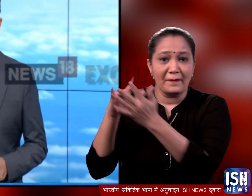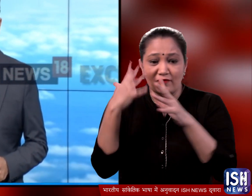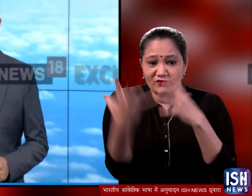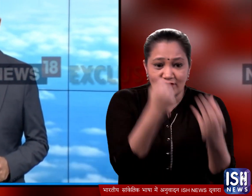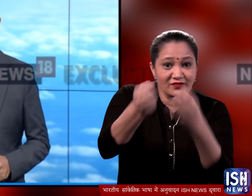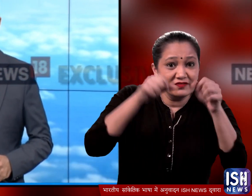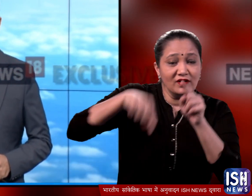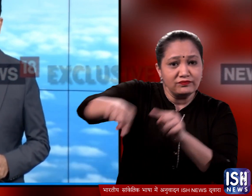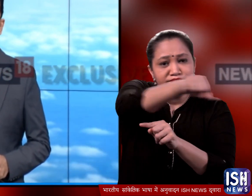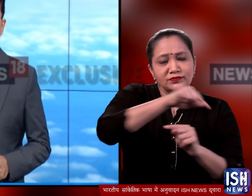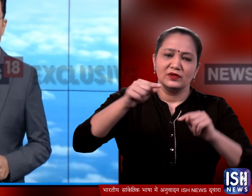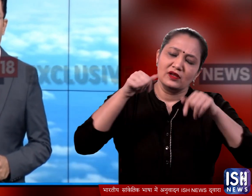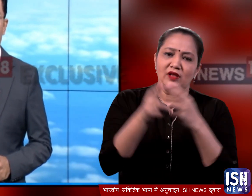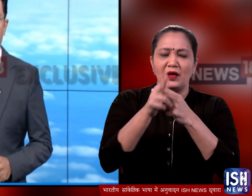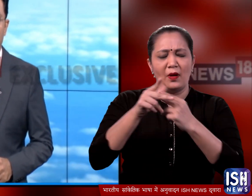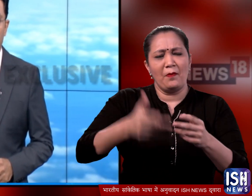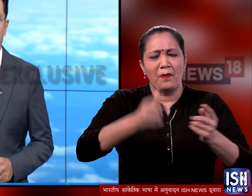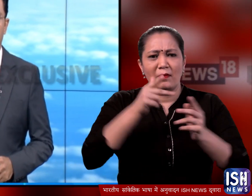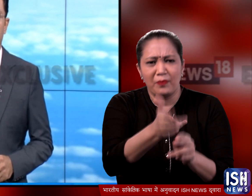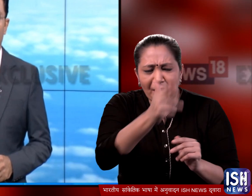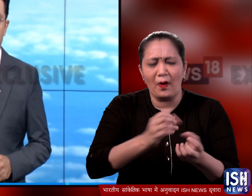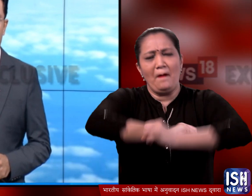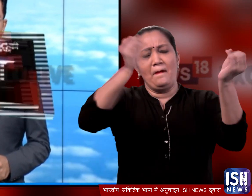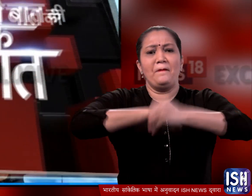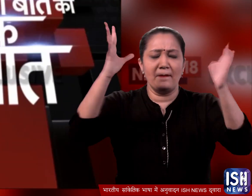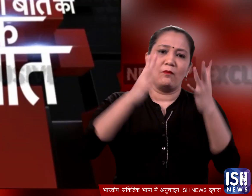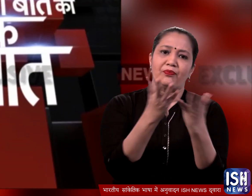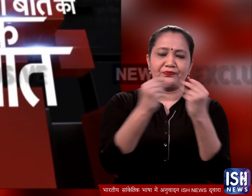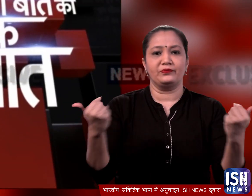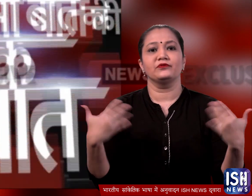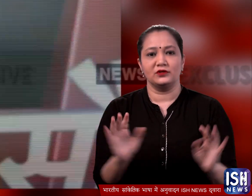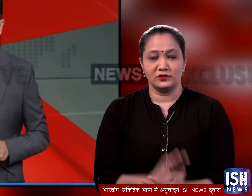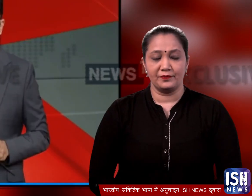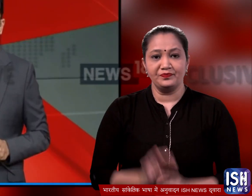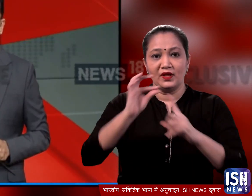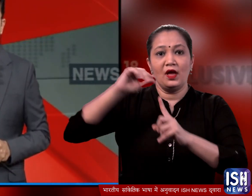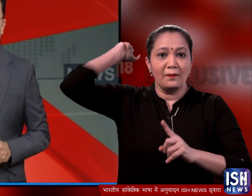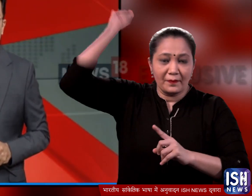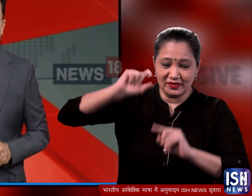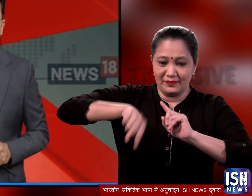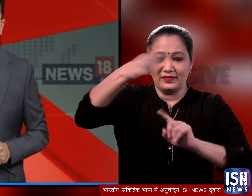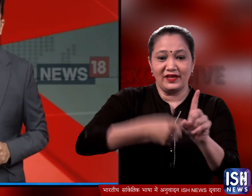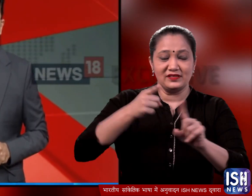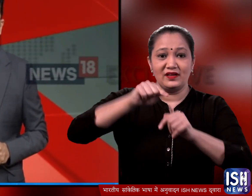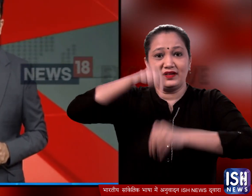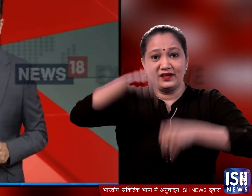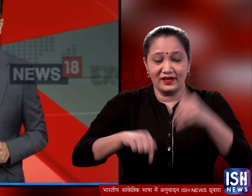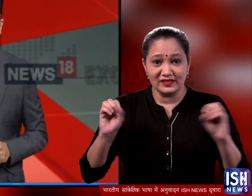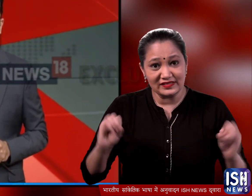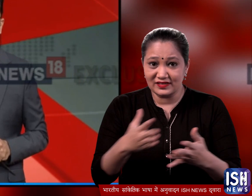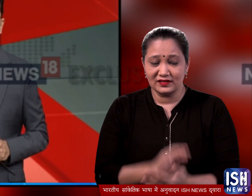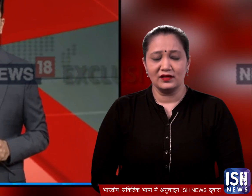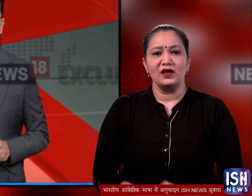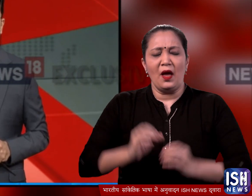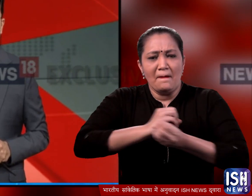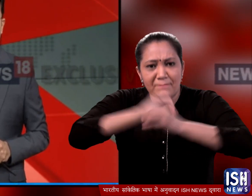अड्डों की पहचान हुई, उनको सेना ने गोला बारूद से ध्वस्त कर दिया। खबर है कि पंजाब में अगले साल होने वाले विधानसभा चुनाव के